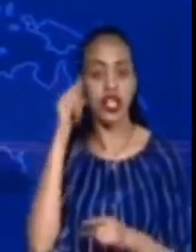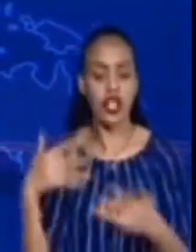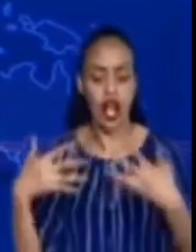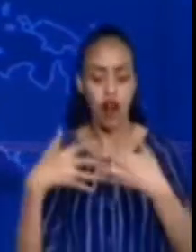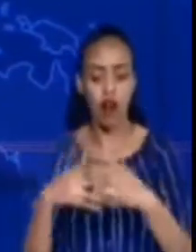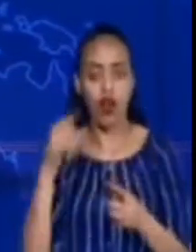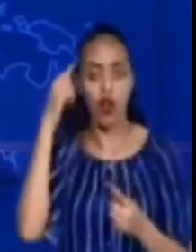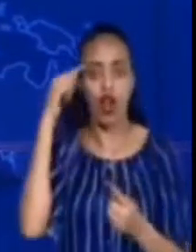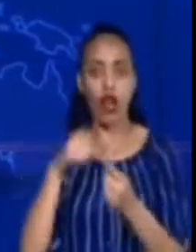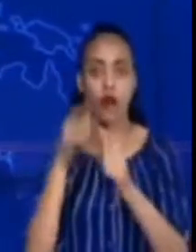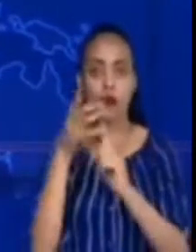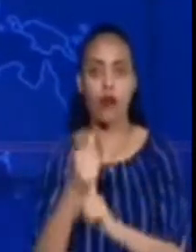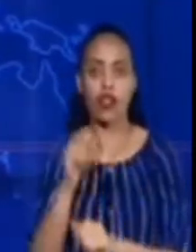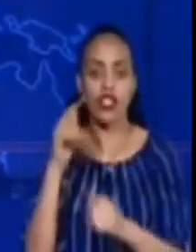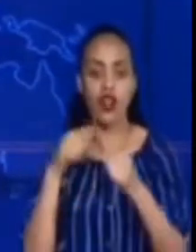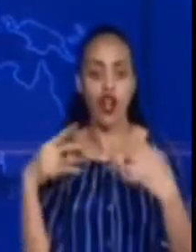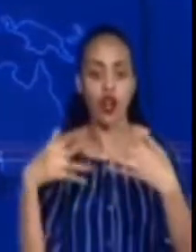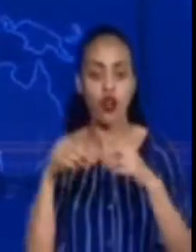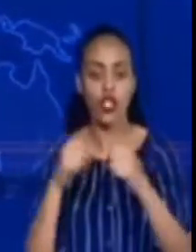ሺህ